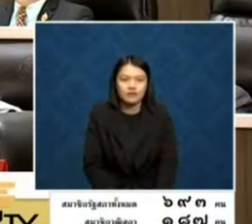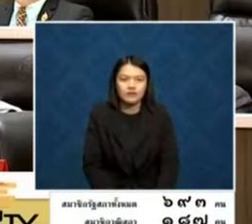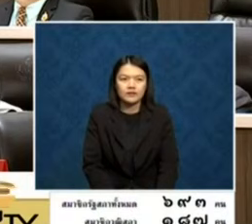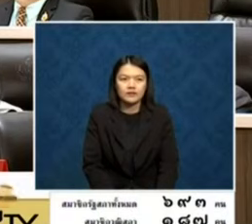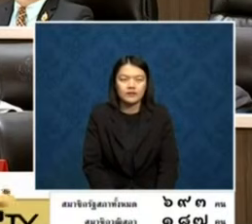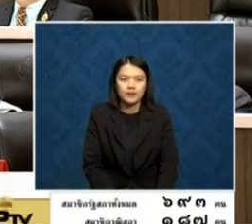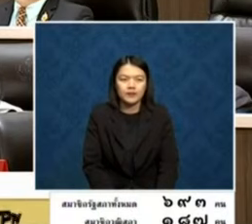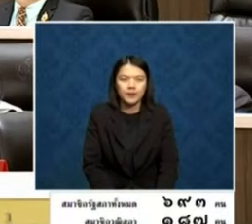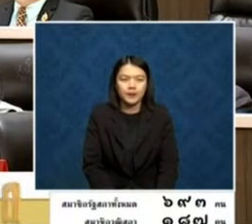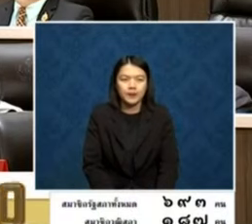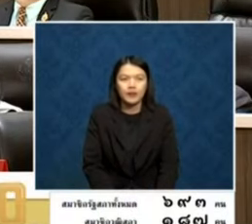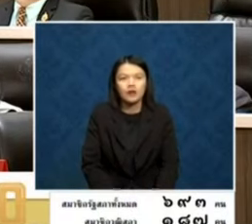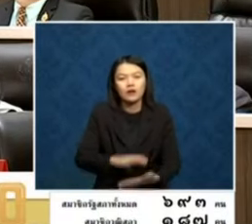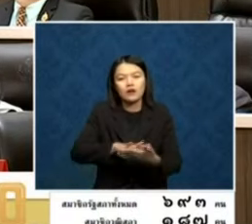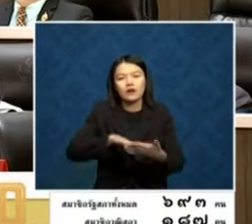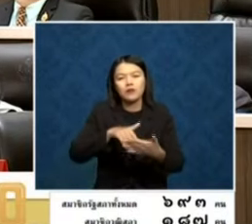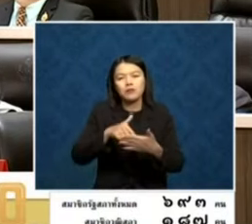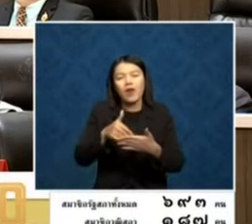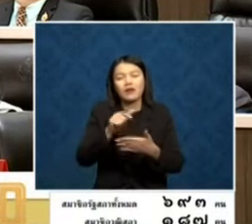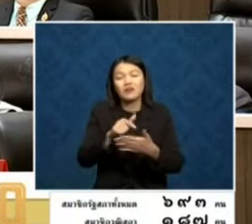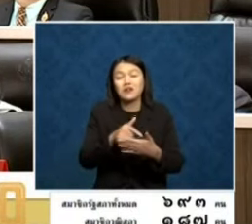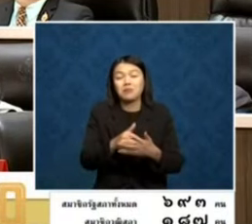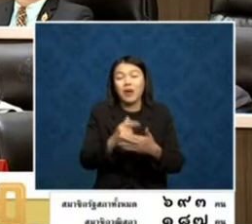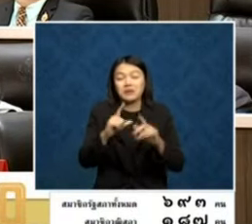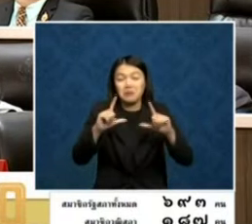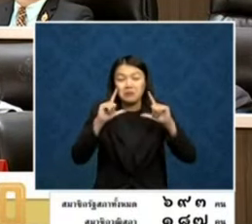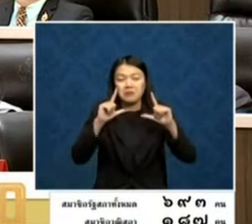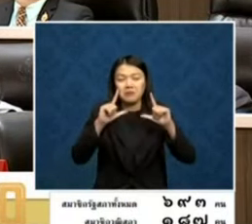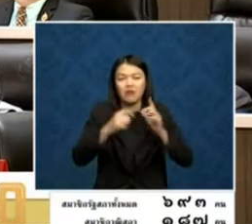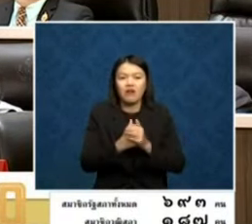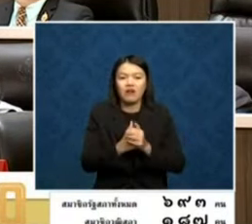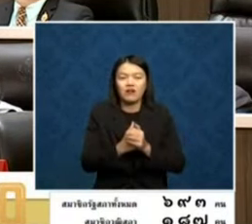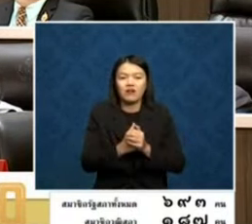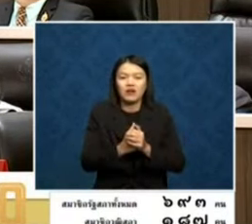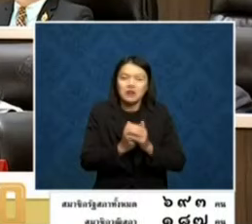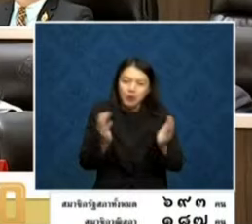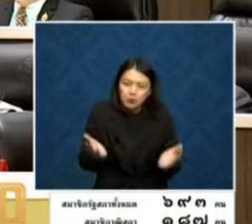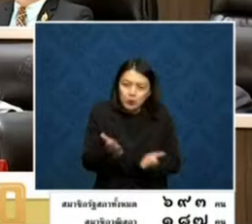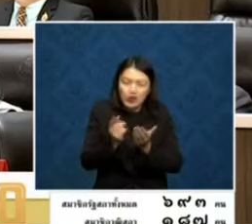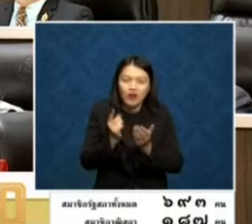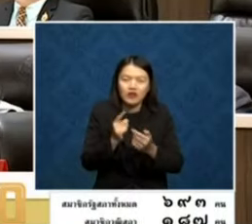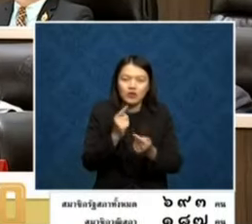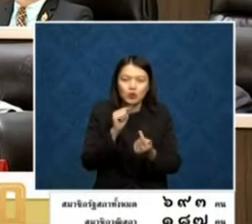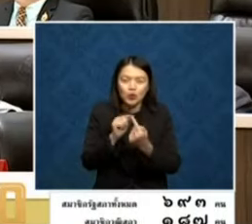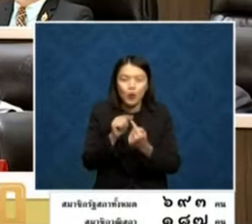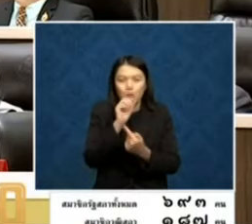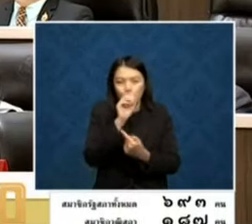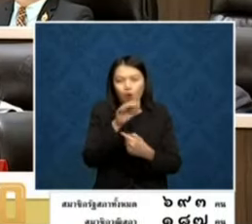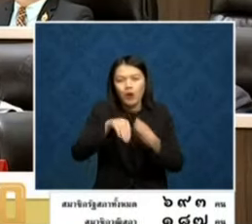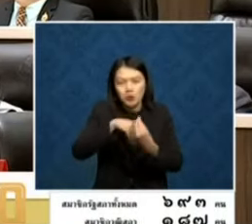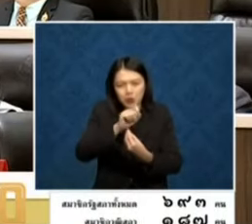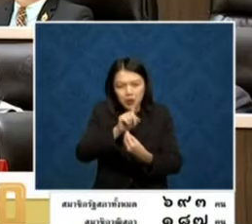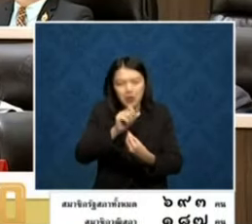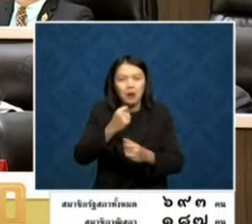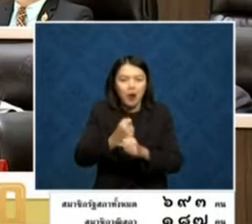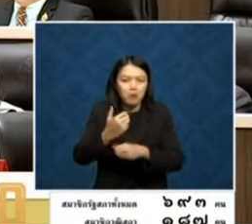สภานะเพราะรู้จักสอความเก๋ารู้จักสอสอเยอะ เป็นอดีตนายกสมาคมนายกสมาคมอบจเป็นน